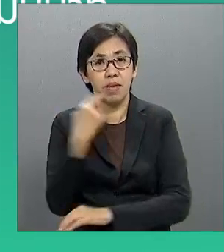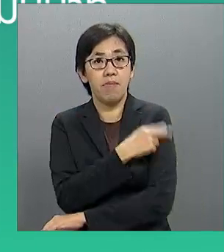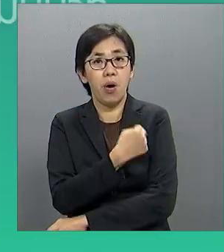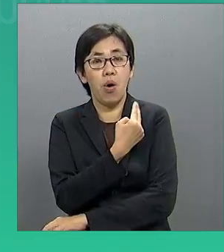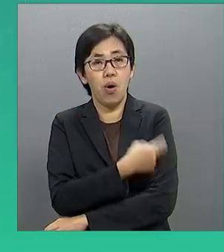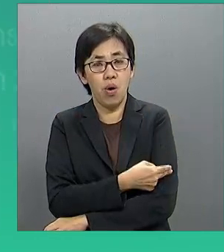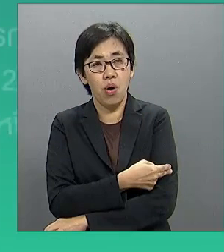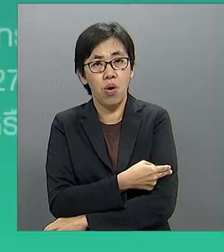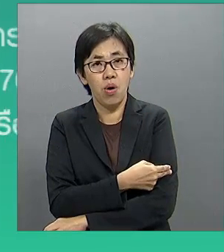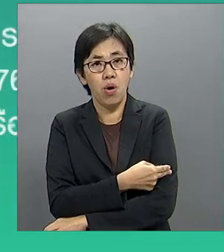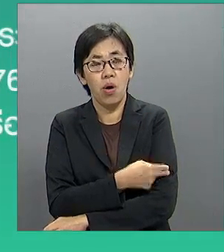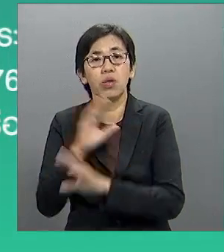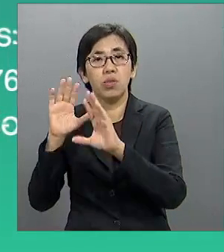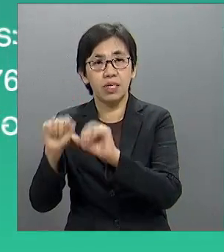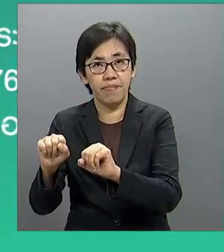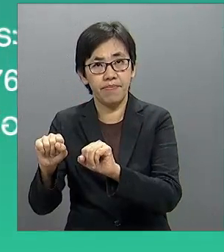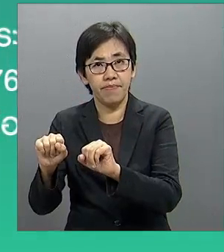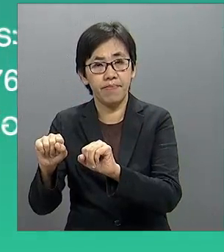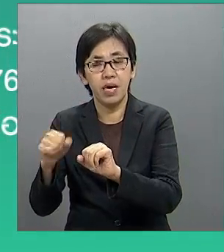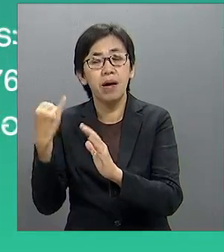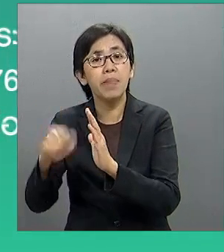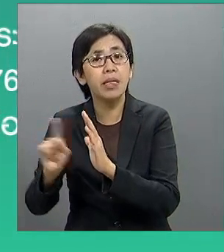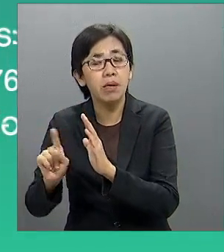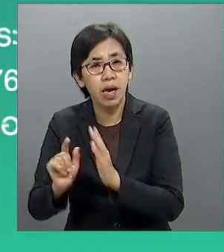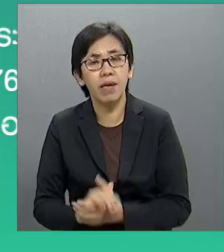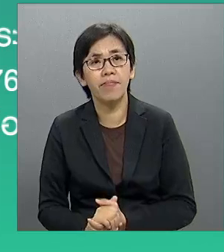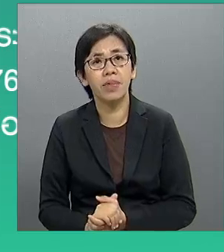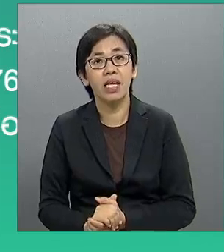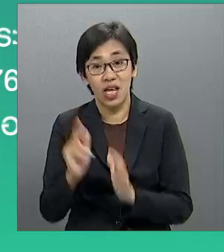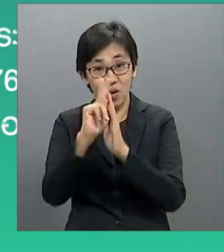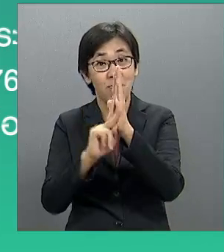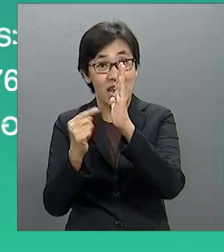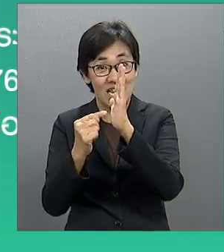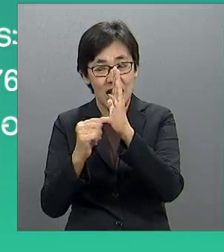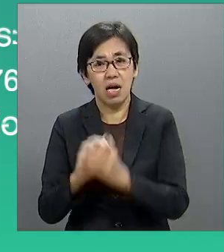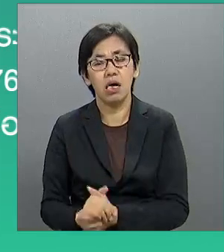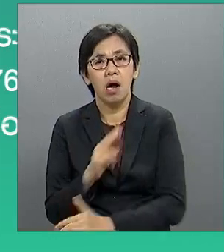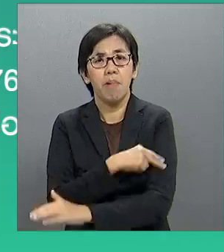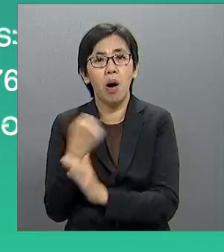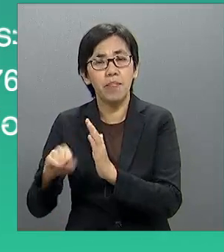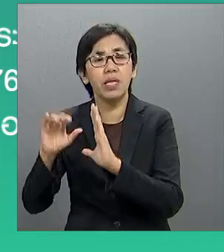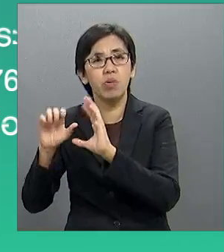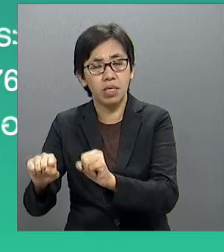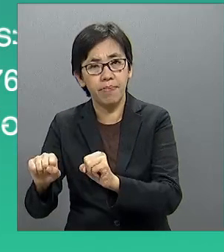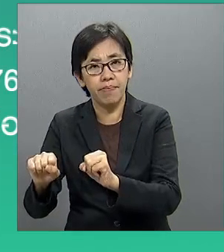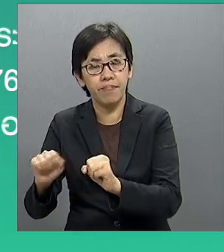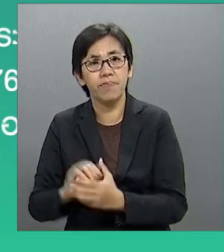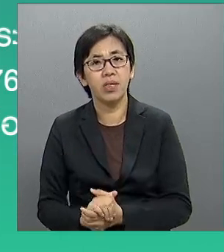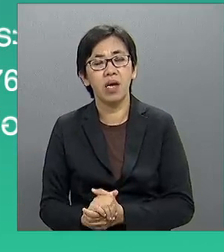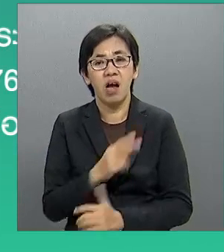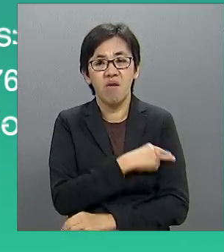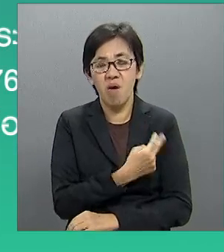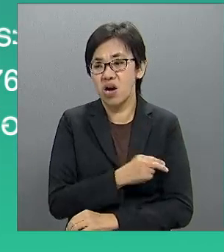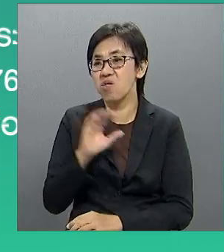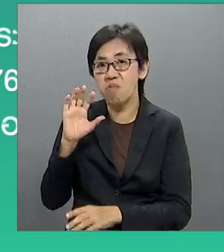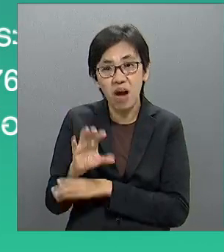ก็ถูกจับตั้งข้อหาจากกฎหมายเนี้ยค่ะมีแพทย์เนี่ยถูกข่มขู่หรือเข้ามา